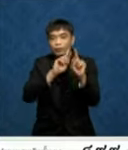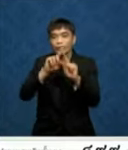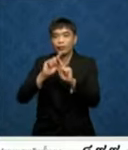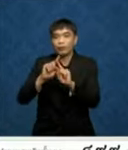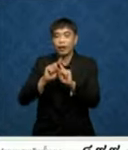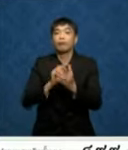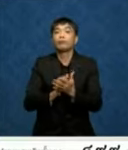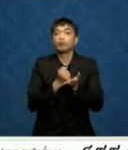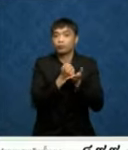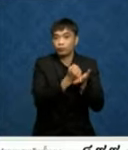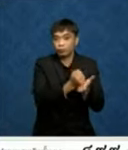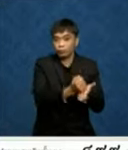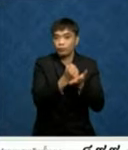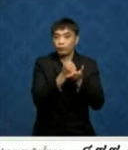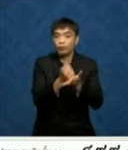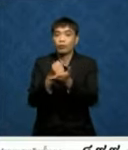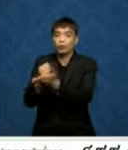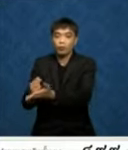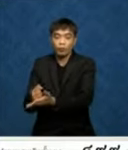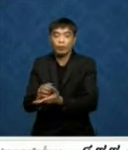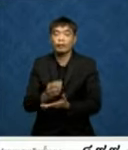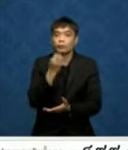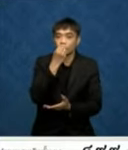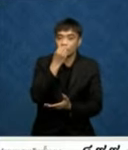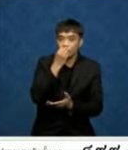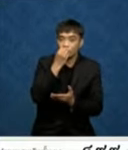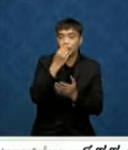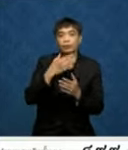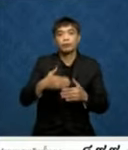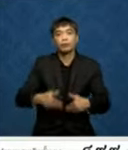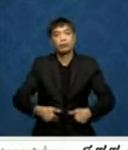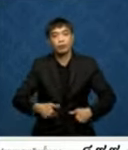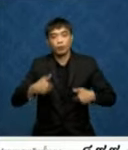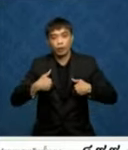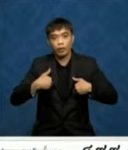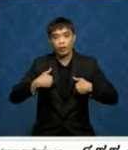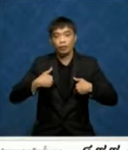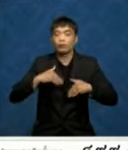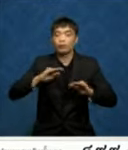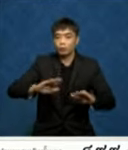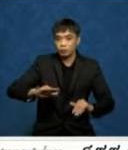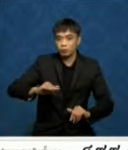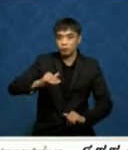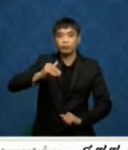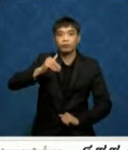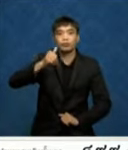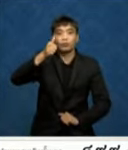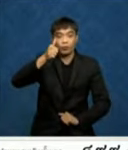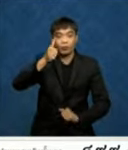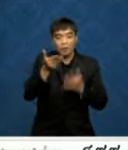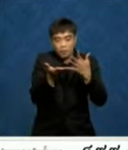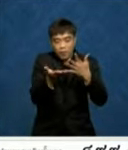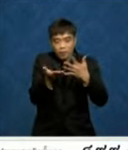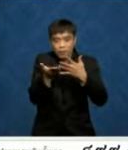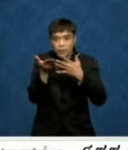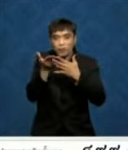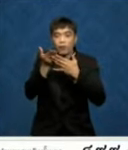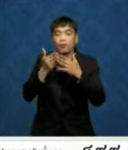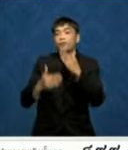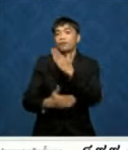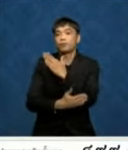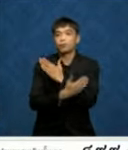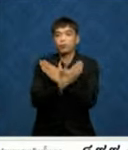เทาภาระค่าครองชีพยกระดับคุณภาพชีวิตและการดำรงชีพสร้างโอกาส